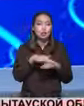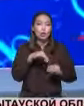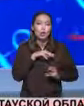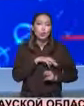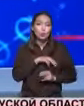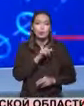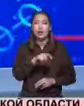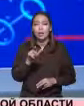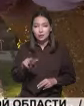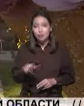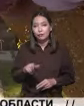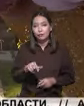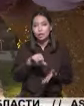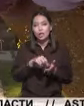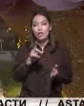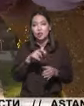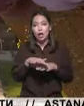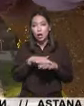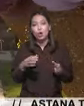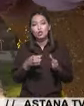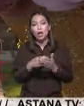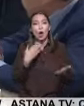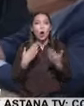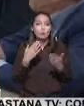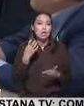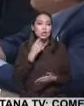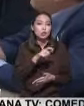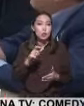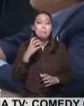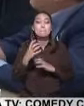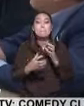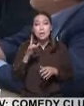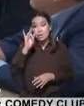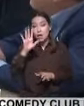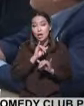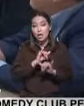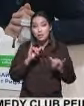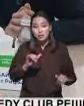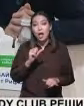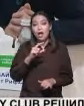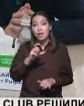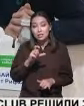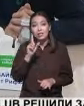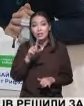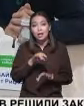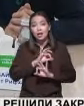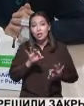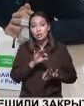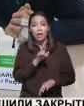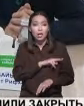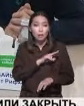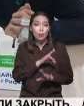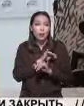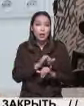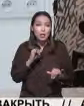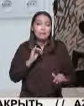трудовыми коллективами. Члены народного штаба обсудили с кызылординцами мировые тренды развития атомной энергетики, рассказали о работе по развитию